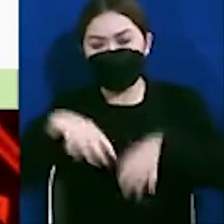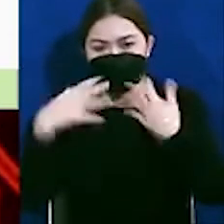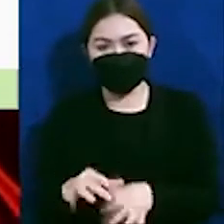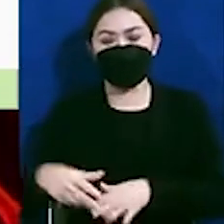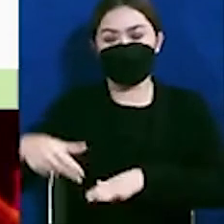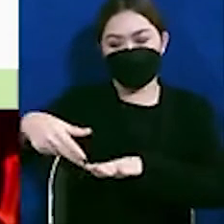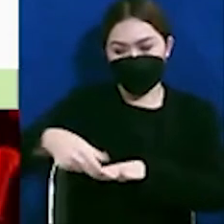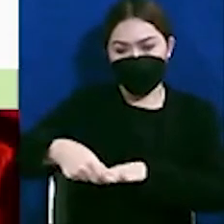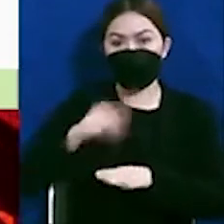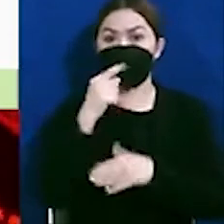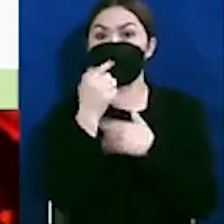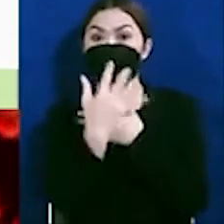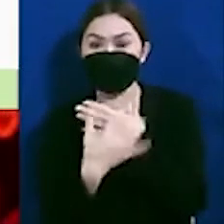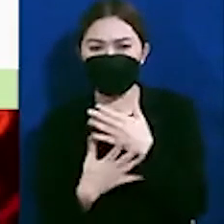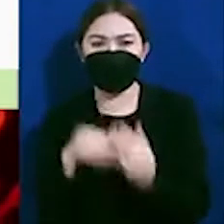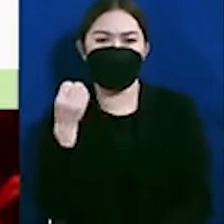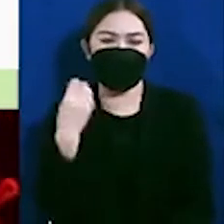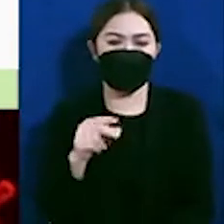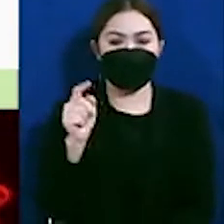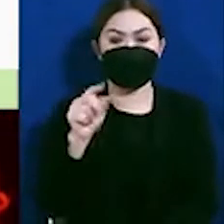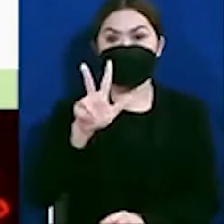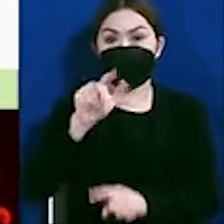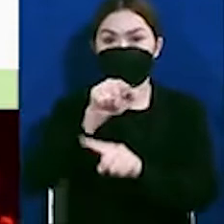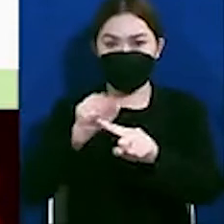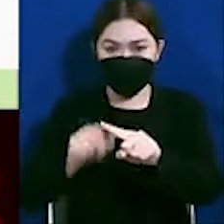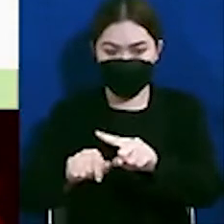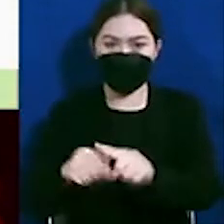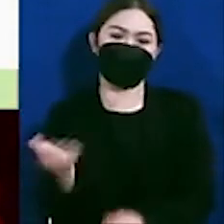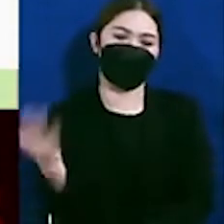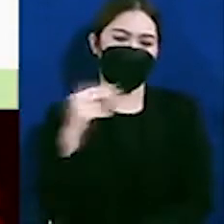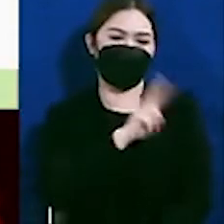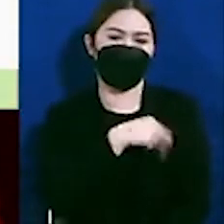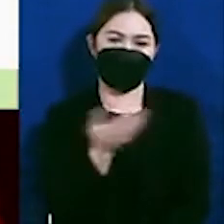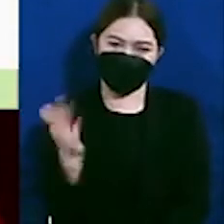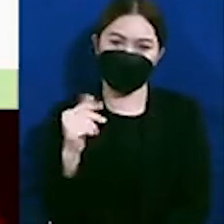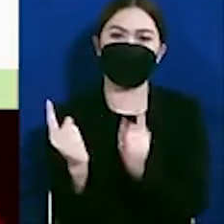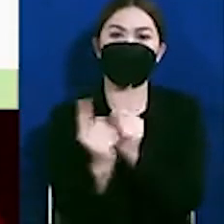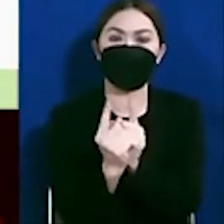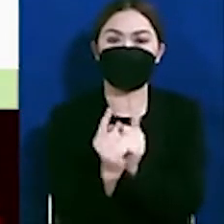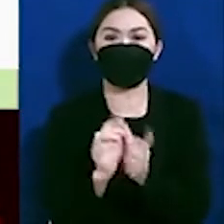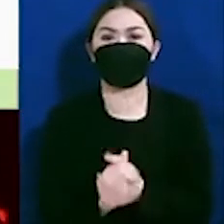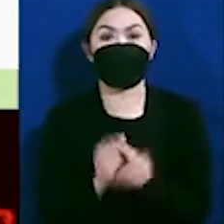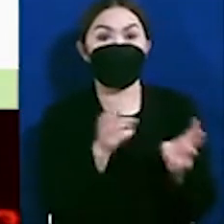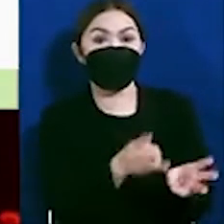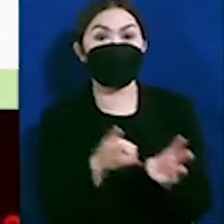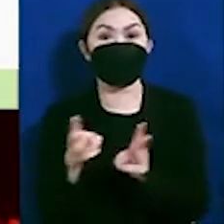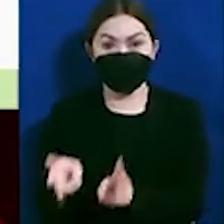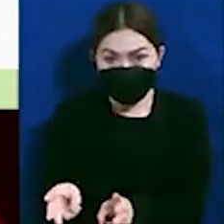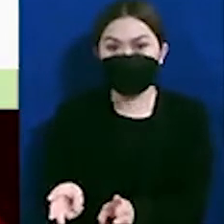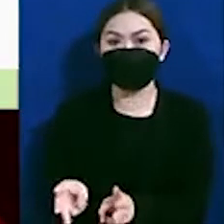ถ้าออกซิเจนในกระแสเลือดดอกมากกว่า 3%เราจะให้มาที่โรงพยาบาลนะครับอันนี้ก็เป็นการวัด